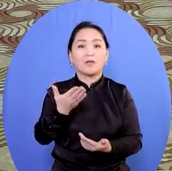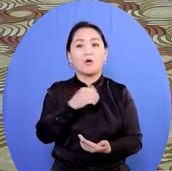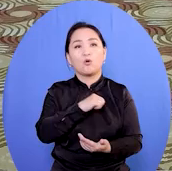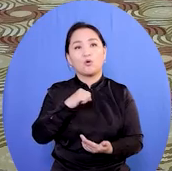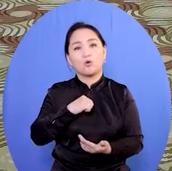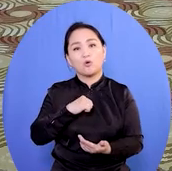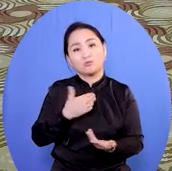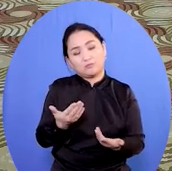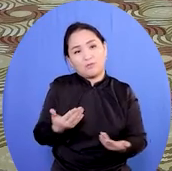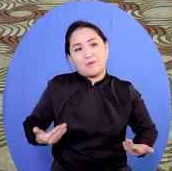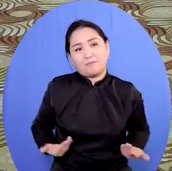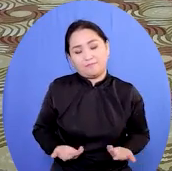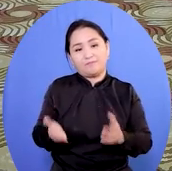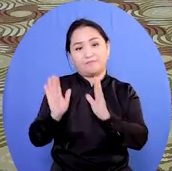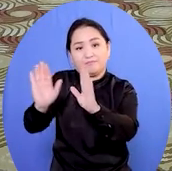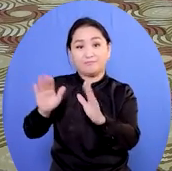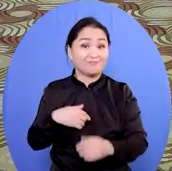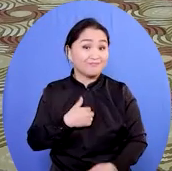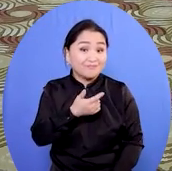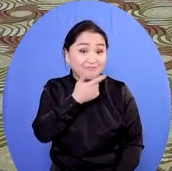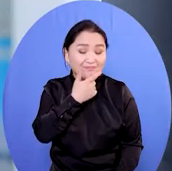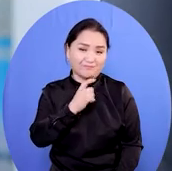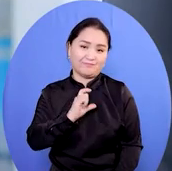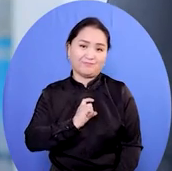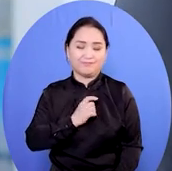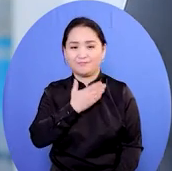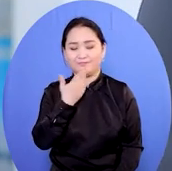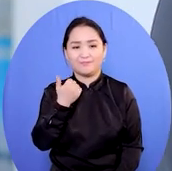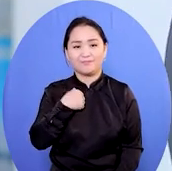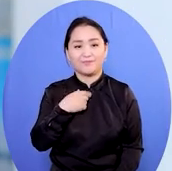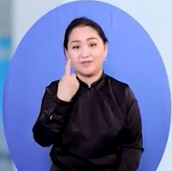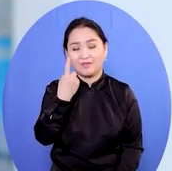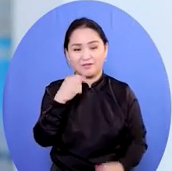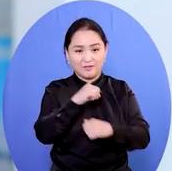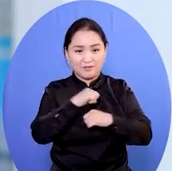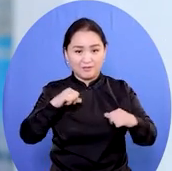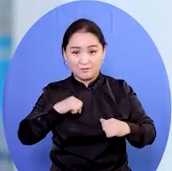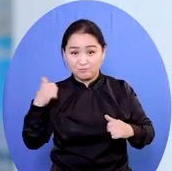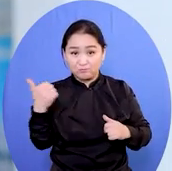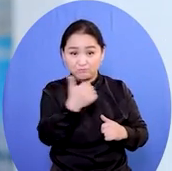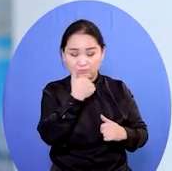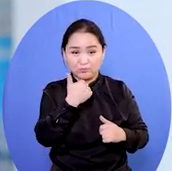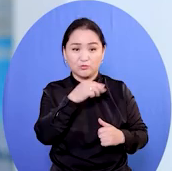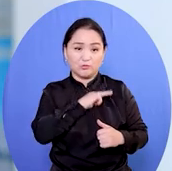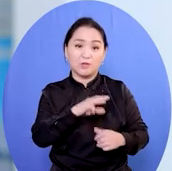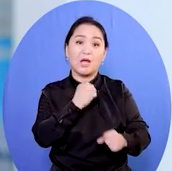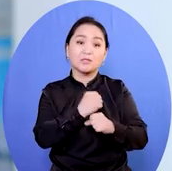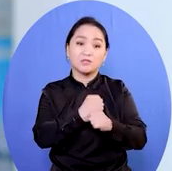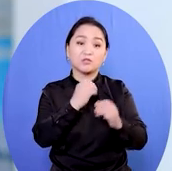бол одоо ингээл энтэйгэл хувь тавинтайгаа илрээд бай гэж хэдэр хэзээ ч хэлэх хэрэггүй. Бид өнөөдөр нэг иргэн бүрийн төлөө ажиллах хэрэгтэй бидний үүрэг те төр